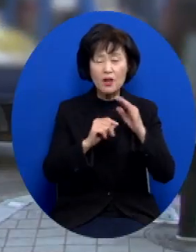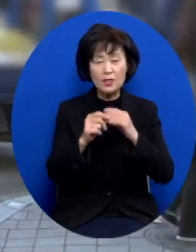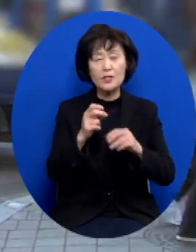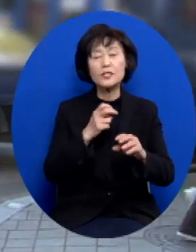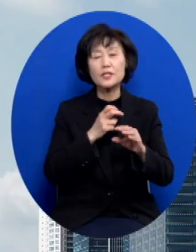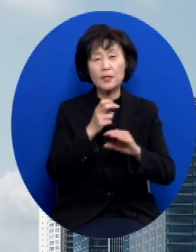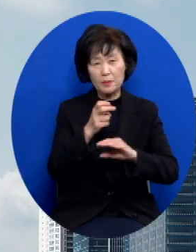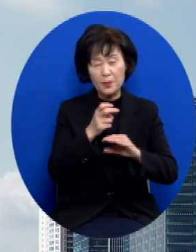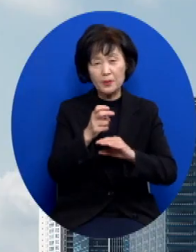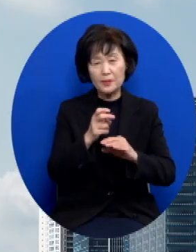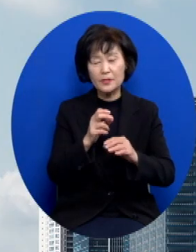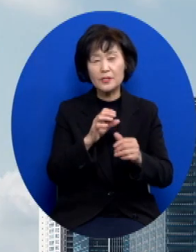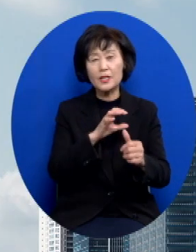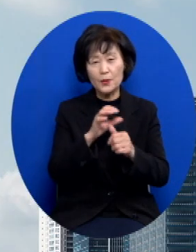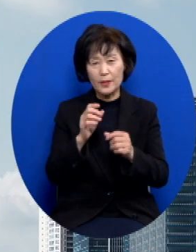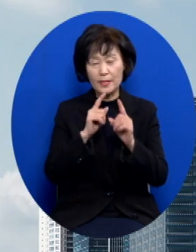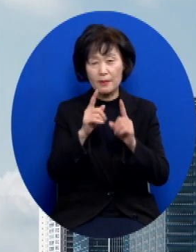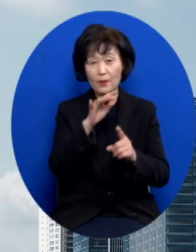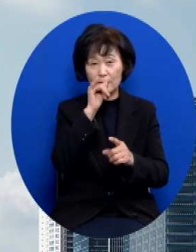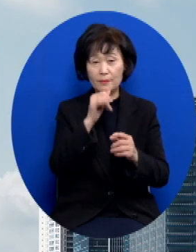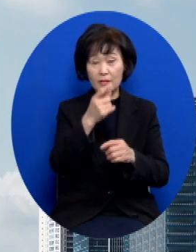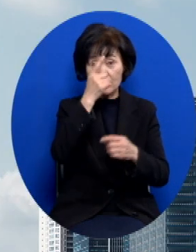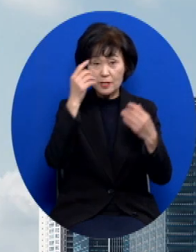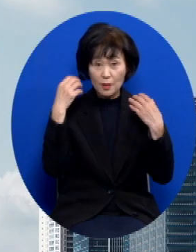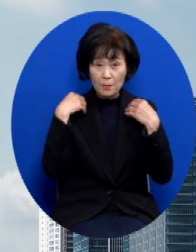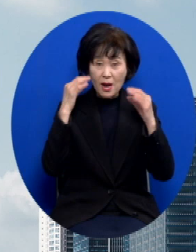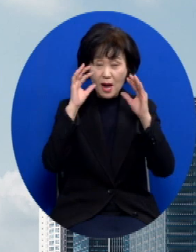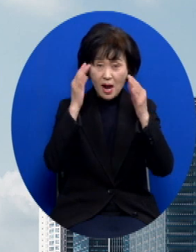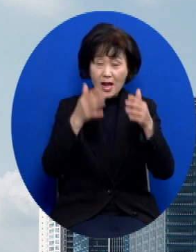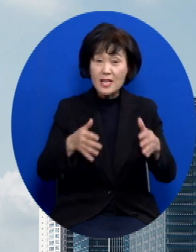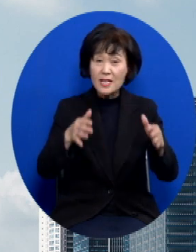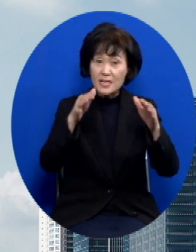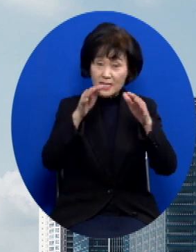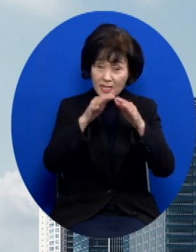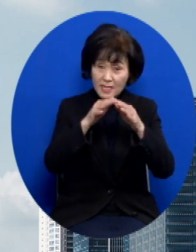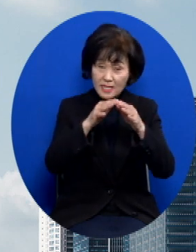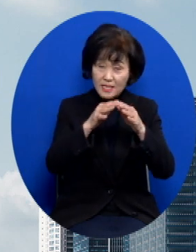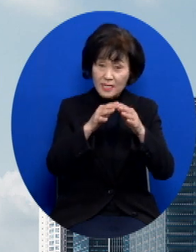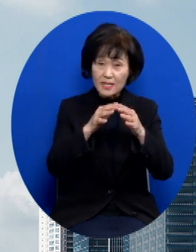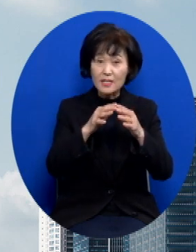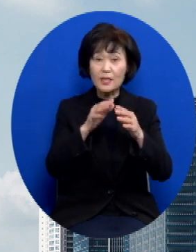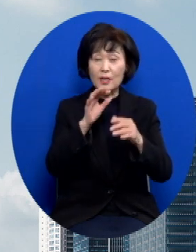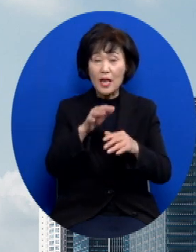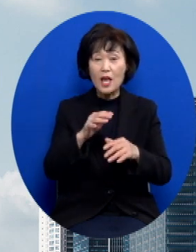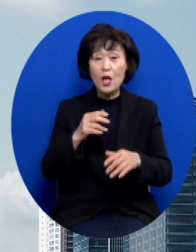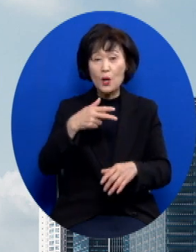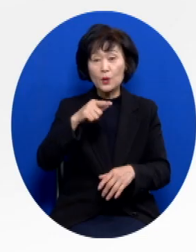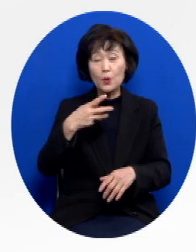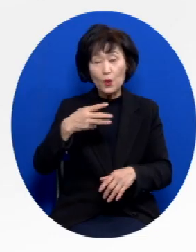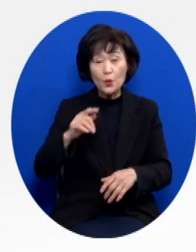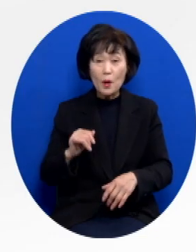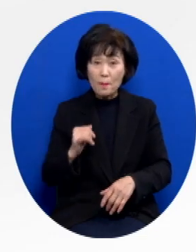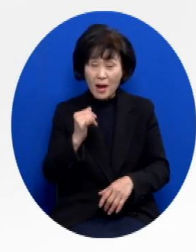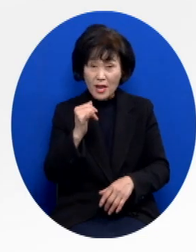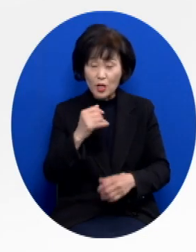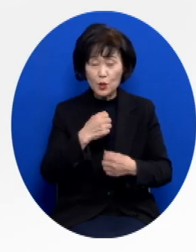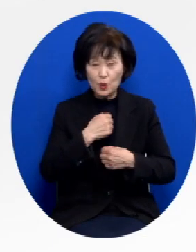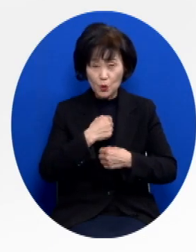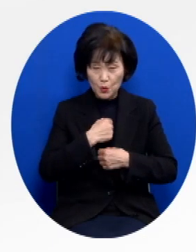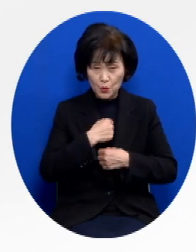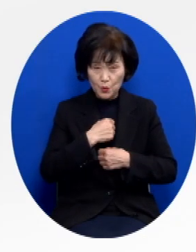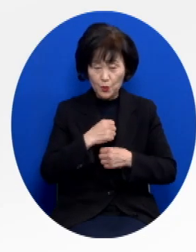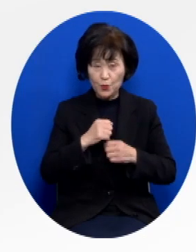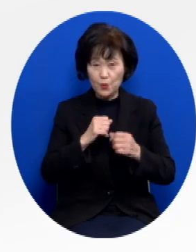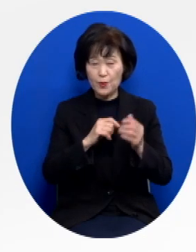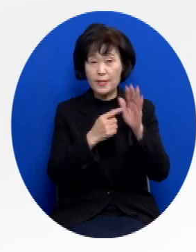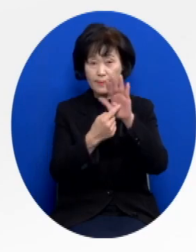응답했습니다. 정부가 영유아 시설을 대상으로 노로바이러스 주의를 당부했습니다. 식약처는